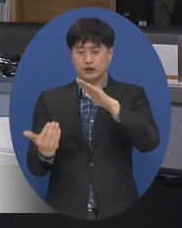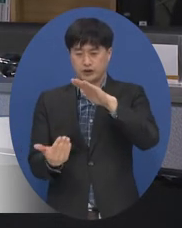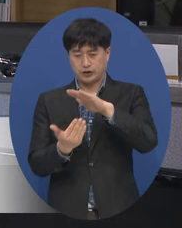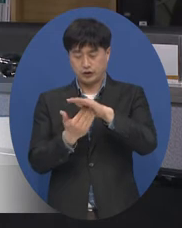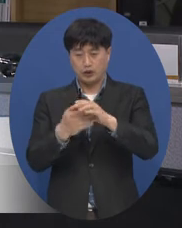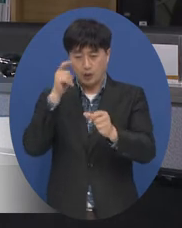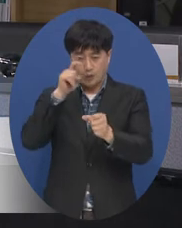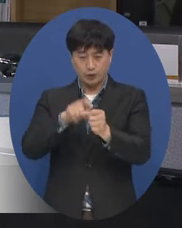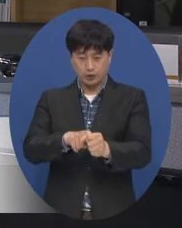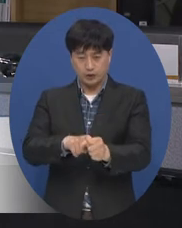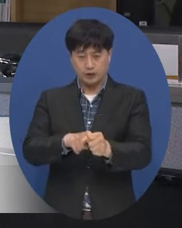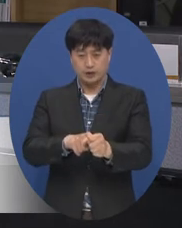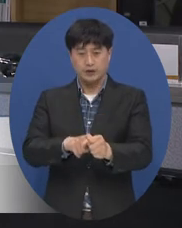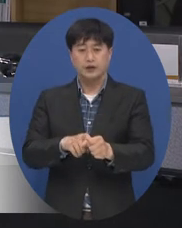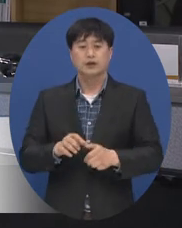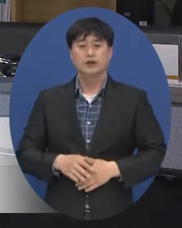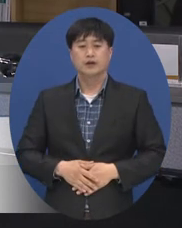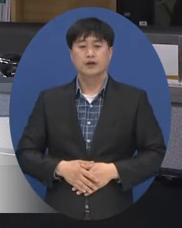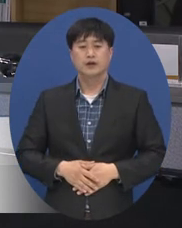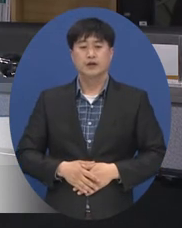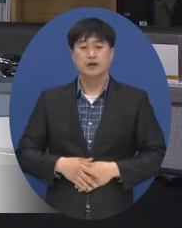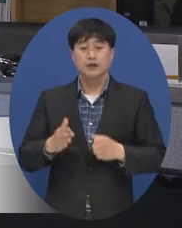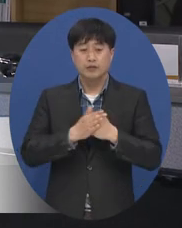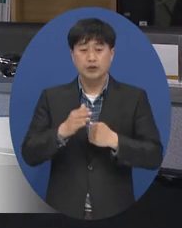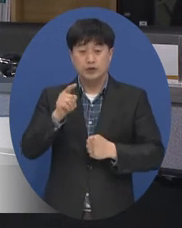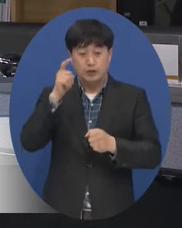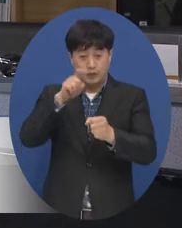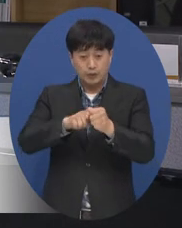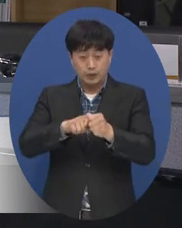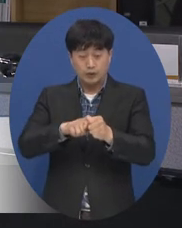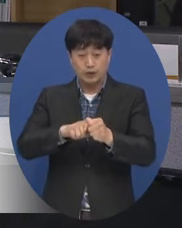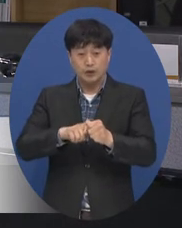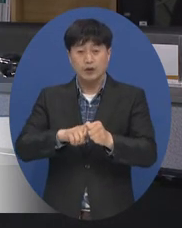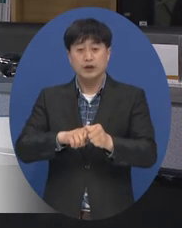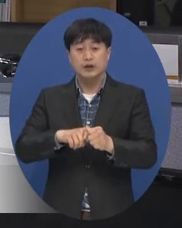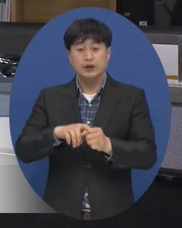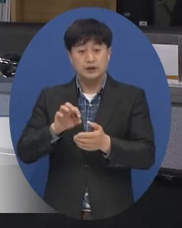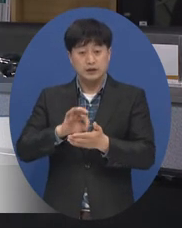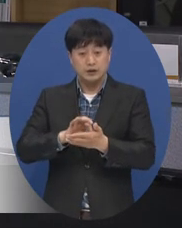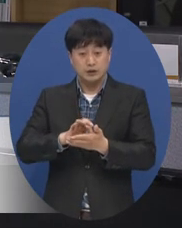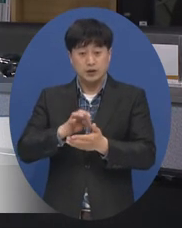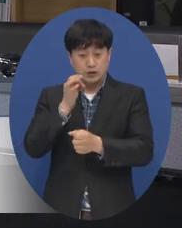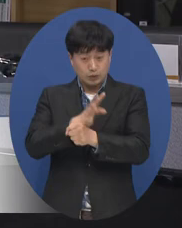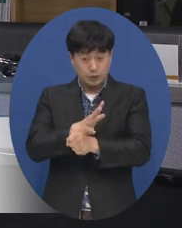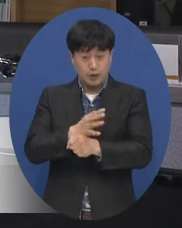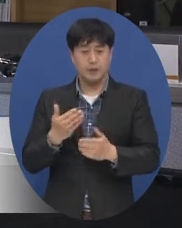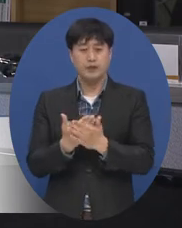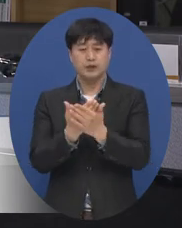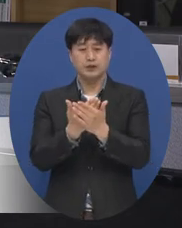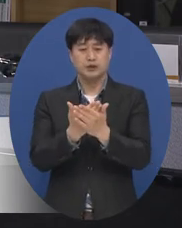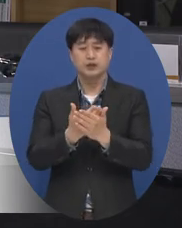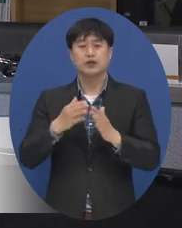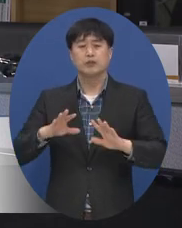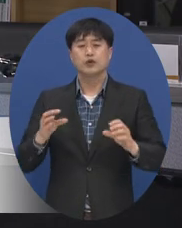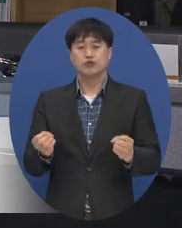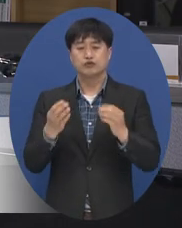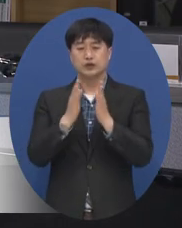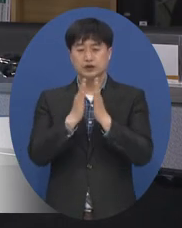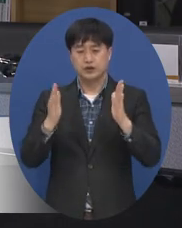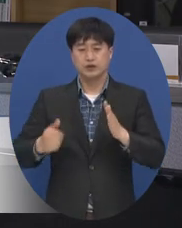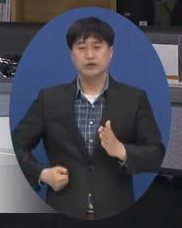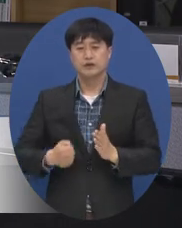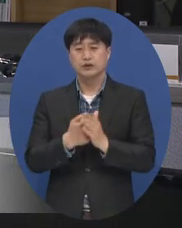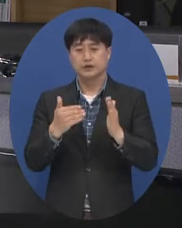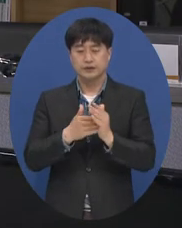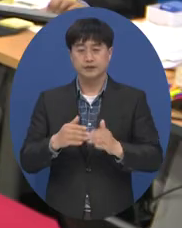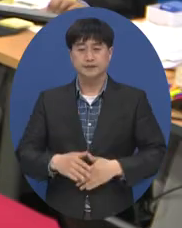활성화를 이루고자 하는 게 그 취지입니다. 그래서 그 취지를 살려 소비가 활성화되도록 이번 이벤트를